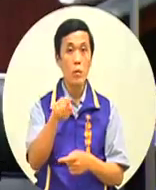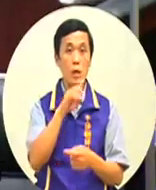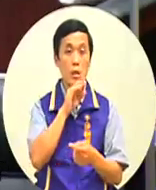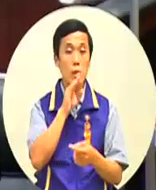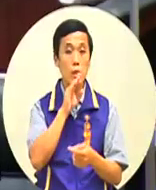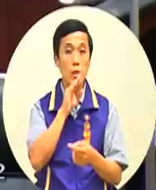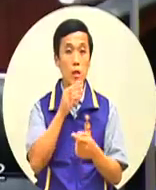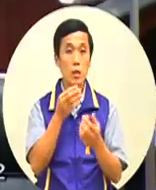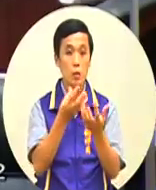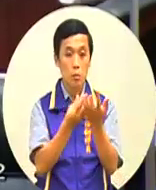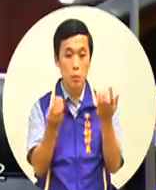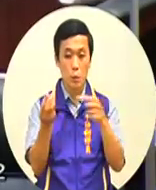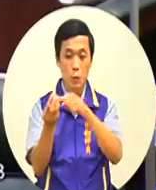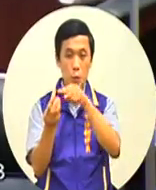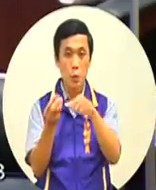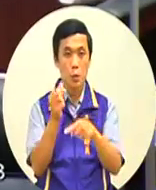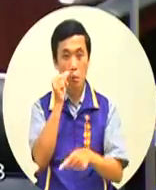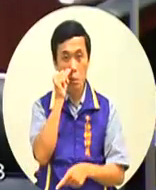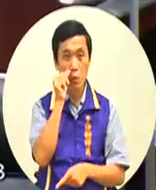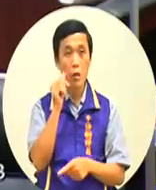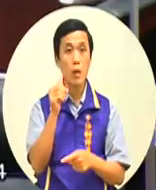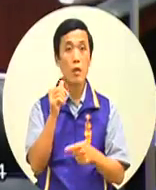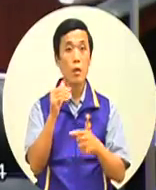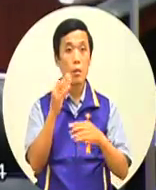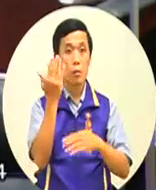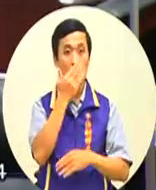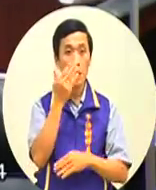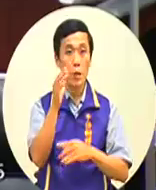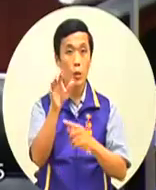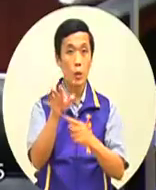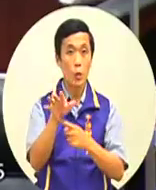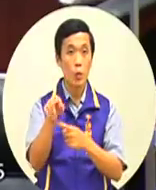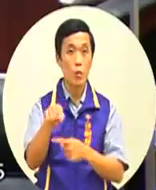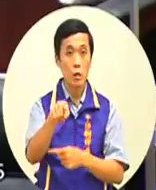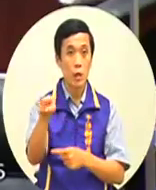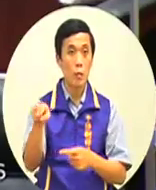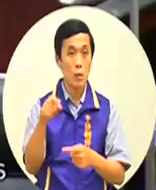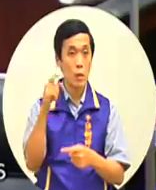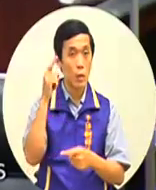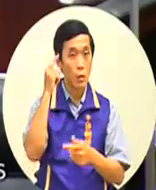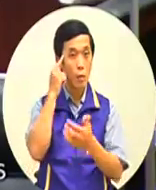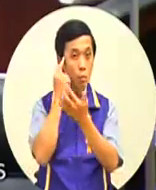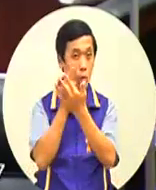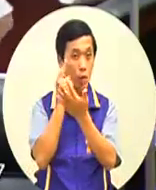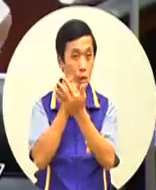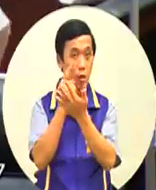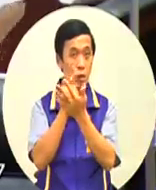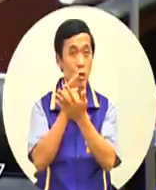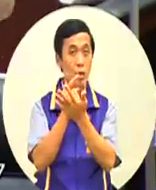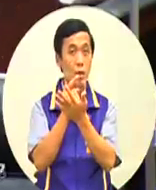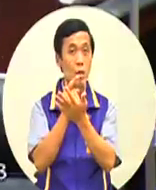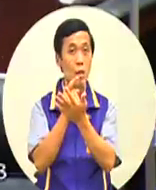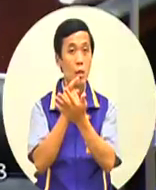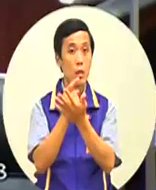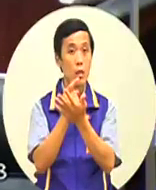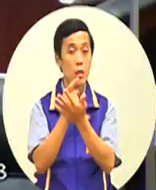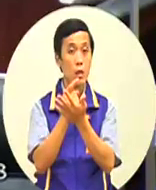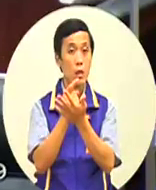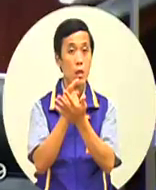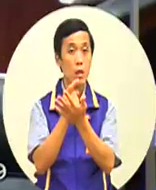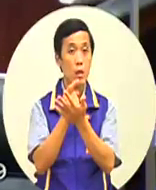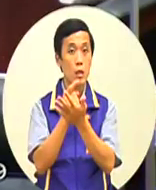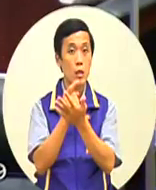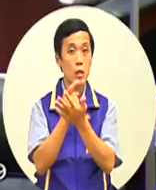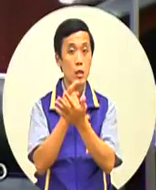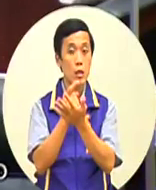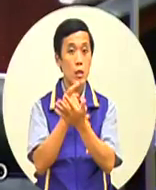已。你像因美容才艺人，你想啦，规工。拢爱浸伫水，虽然伊有穿咱那种迄个套